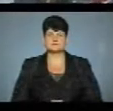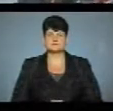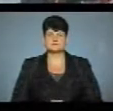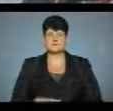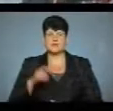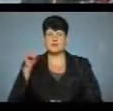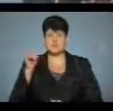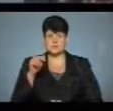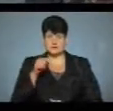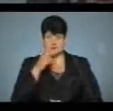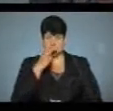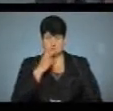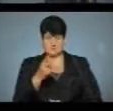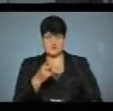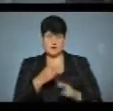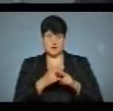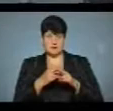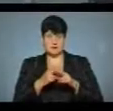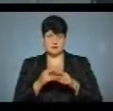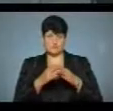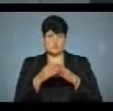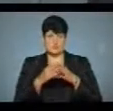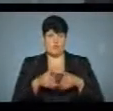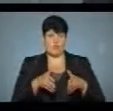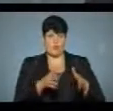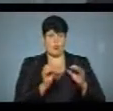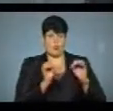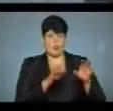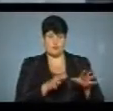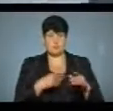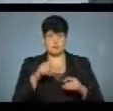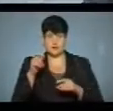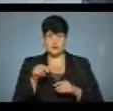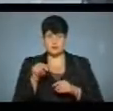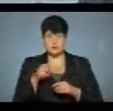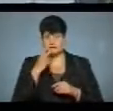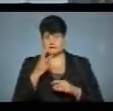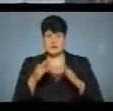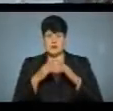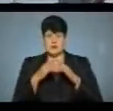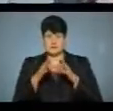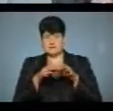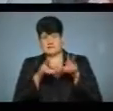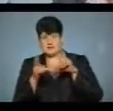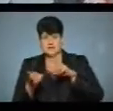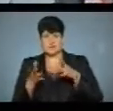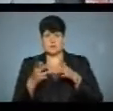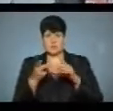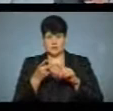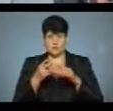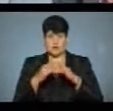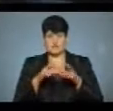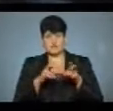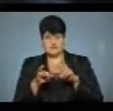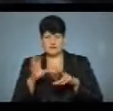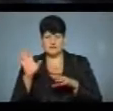Приїхали сюди, дивимося, метал стоїть аж в сусідньому городі. То ми приїхали сюди. Дивимося, тут хата розкрита, друга хата розкрита і все